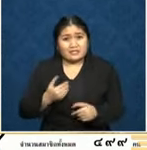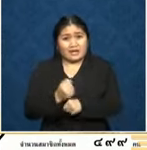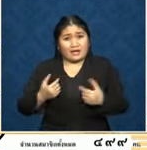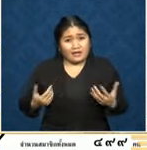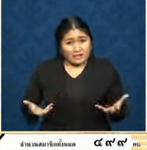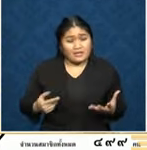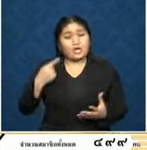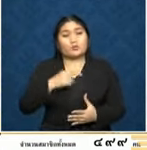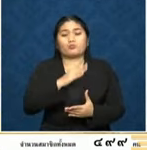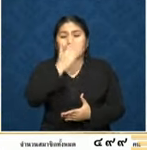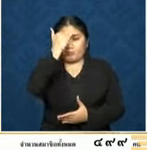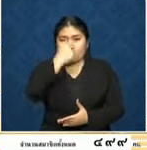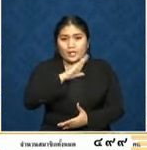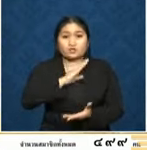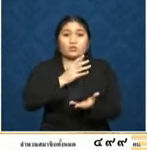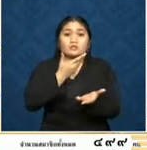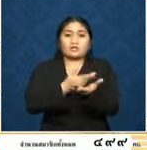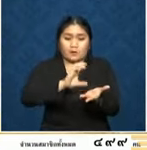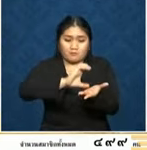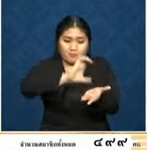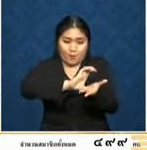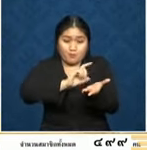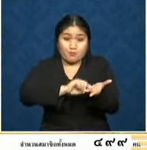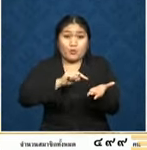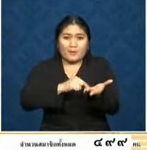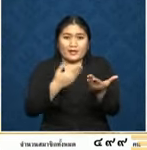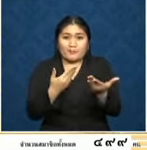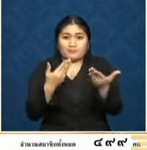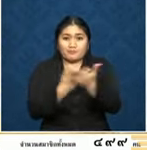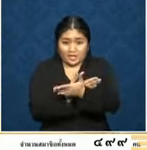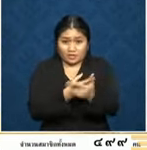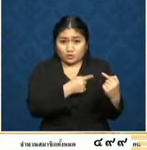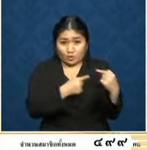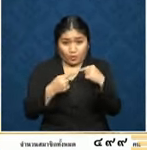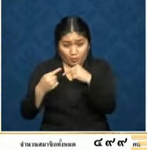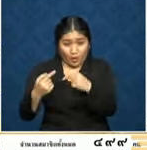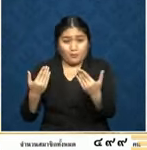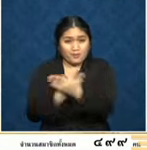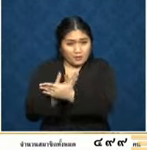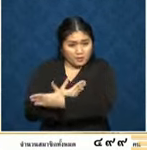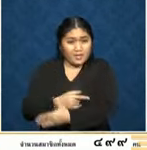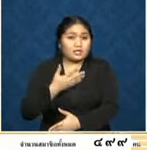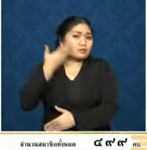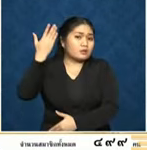การเปลี่ยนแปลงปีงบประมาณเนี่ยนะครับเราก็ต้องมีความเข้าใจของปีงบประมาณนะครับตั้งแต่ปี